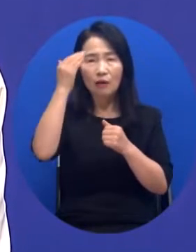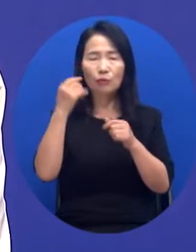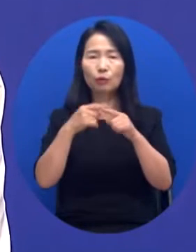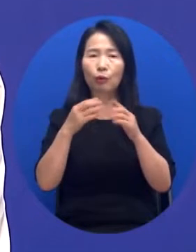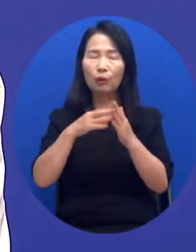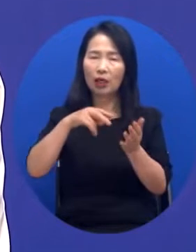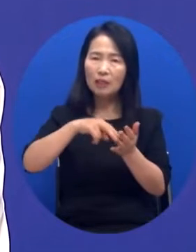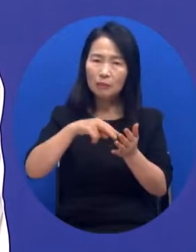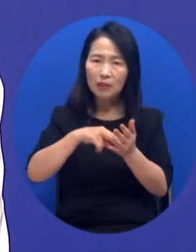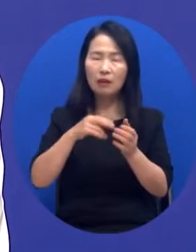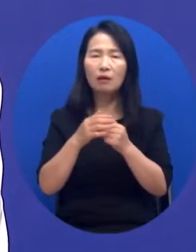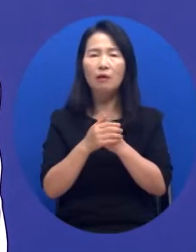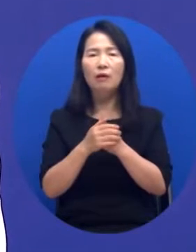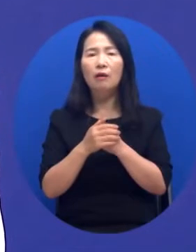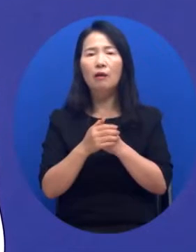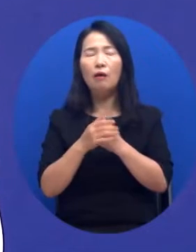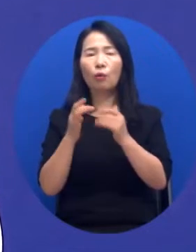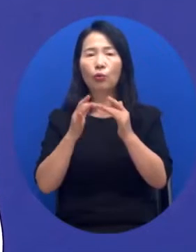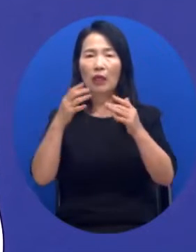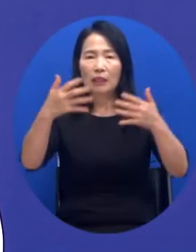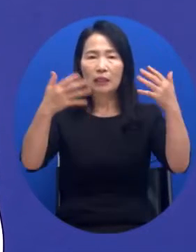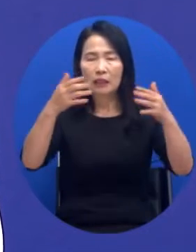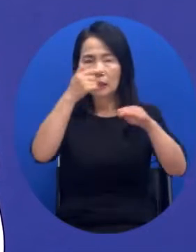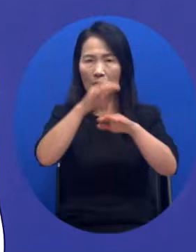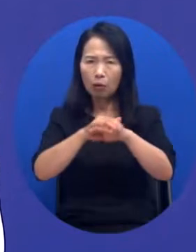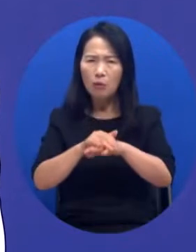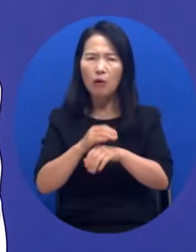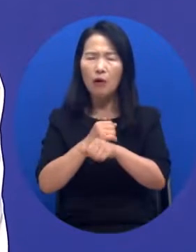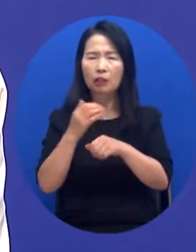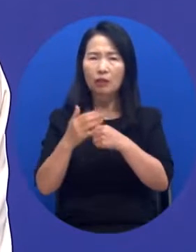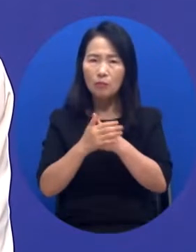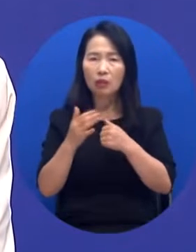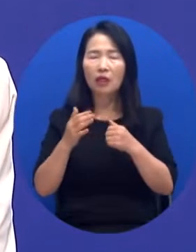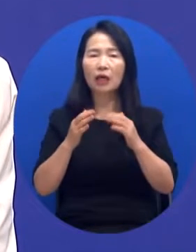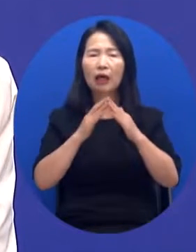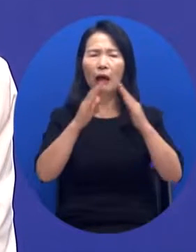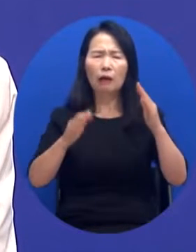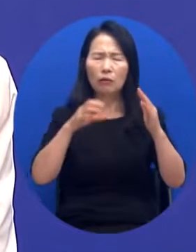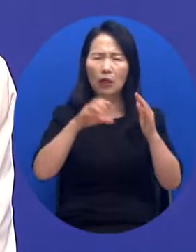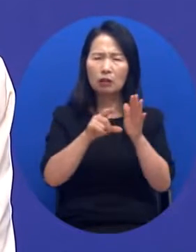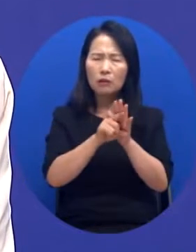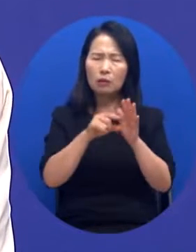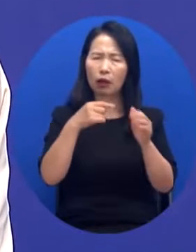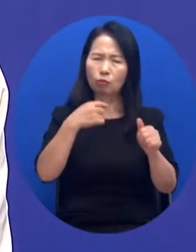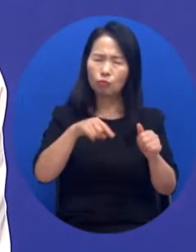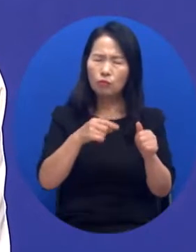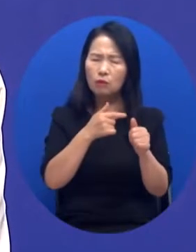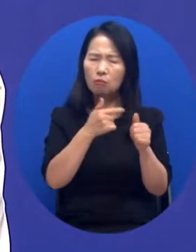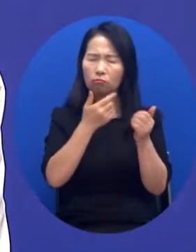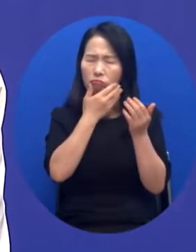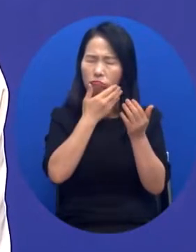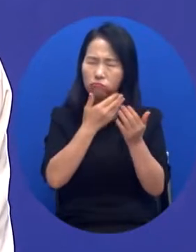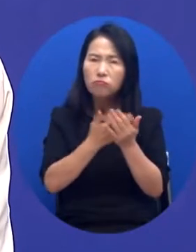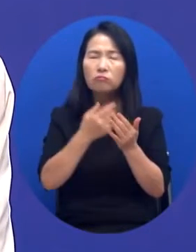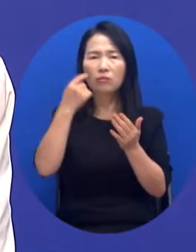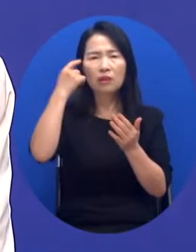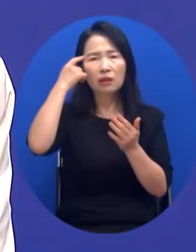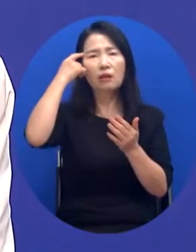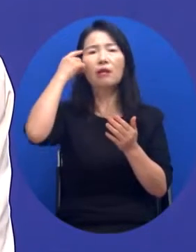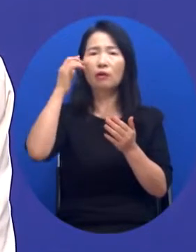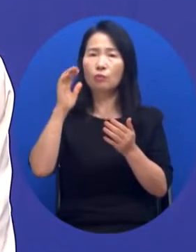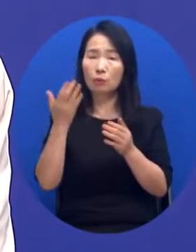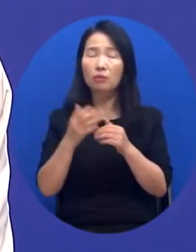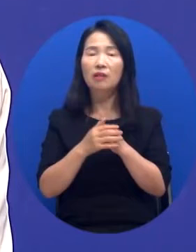특별히 예배를 이제 온라인 예배로 드리다 보니까 가정에서의 신앙교육이 참 중요하다는 생각이 드는데요. 이런